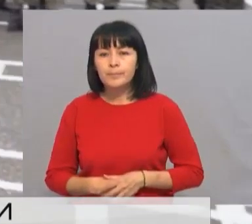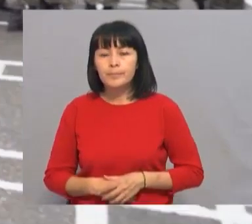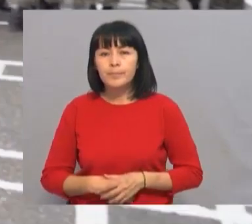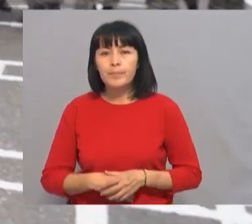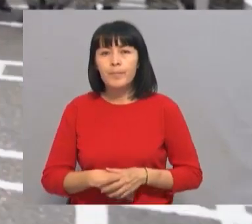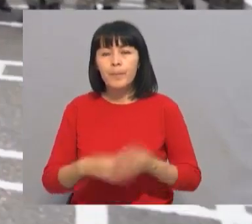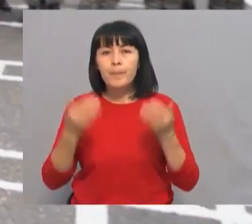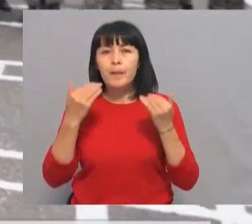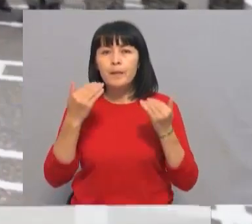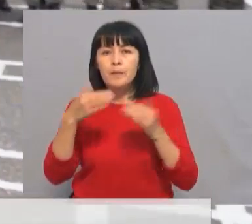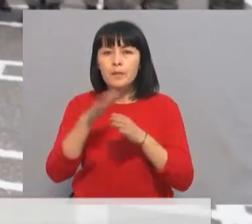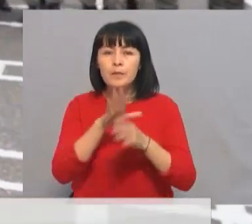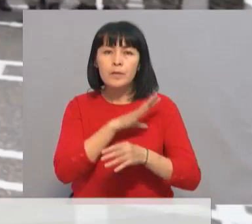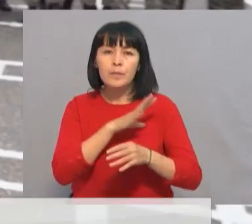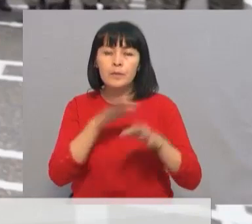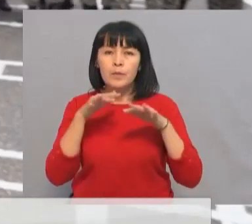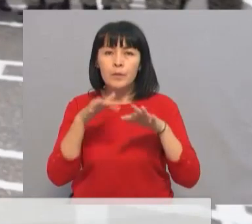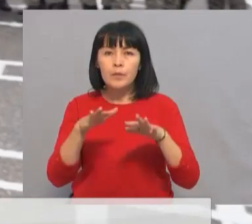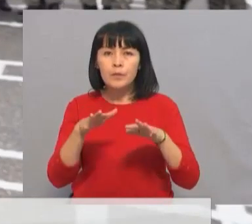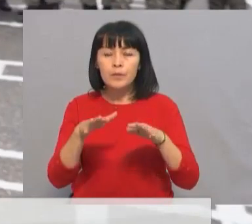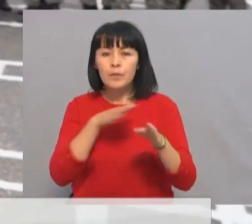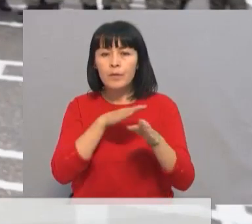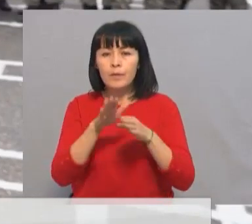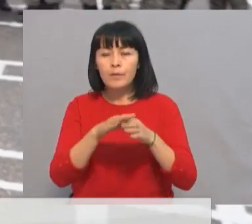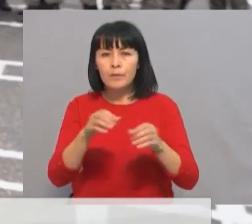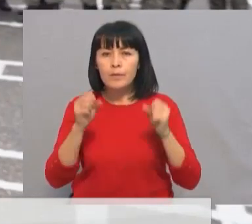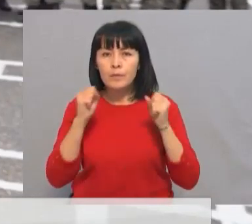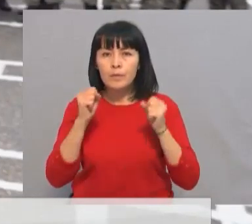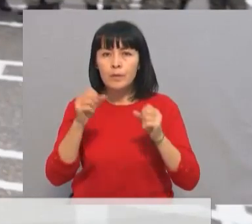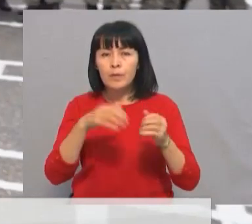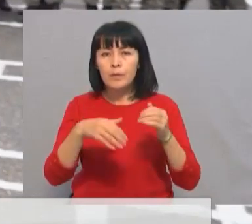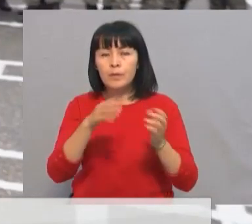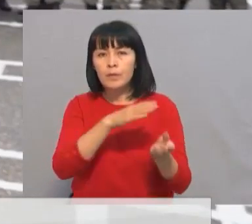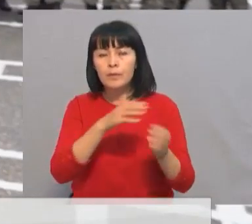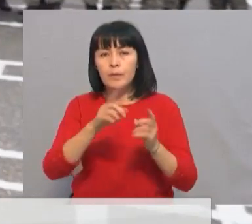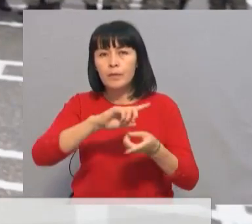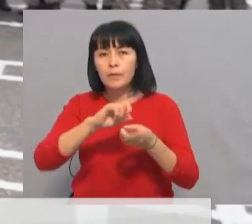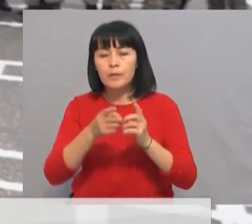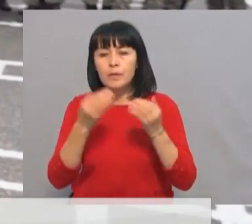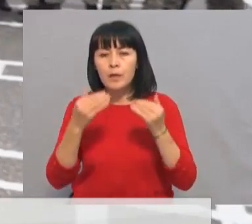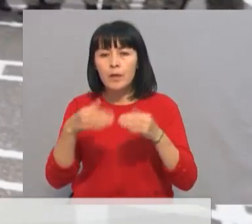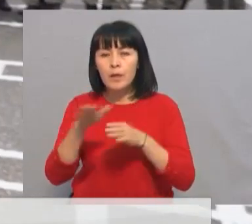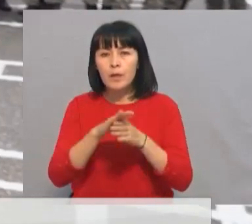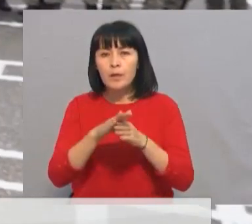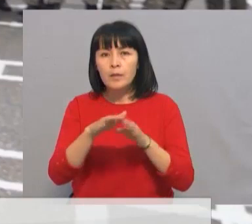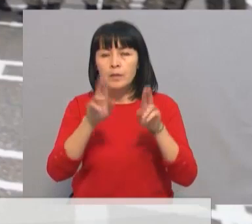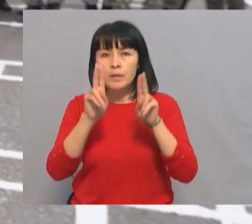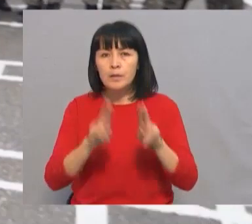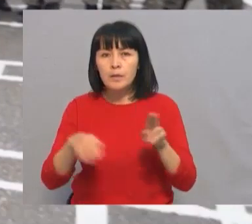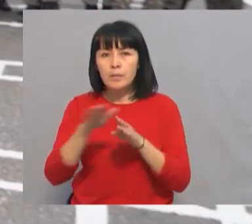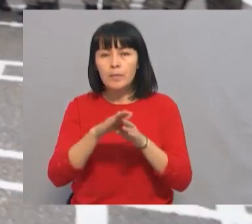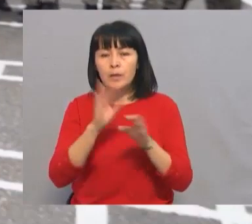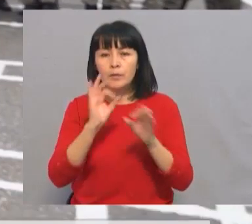За период вашей службы были достигнуты результаты по выполнению боевого состязания. И благодаря вашим усилиям выполнены все поставленные перед